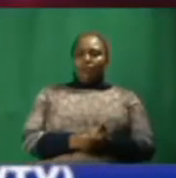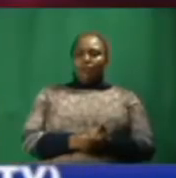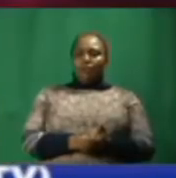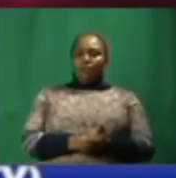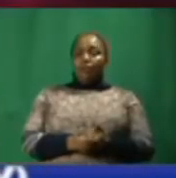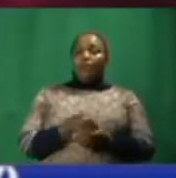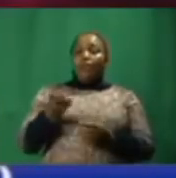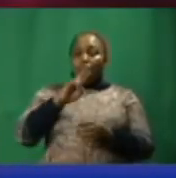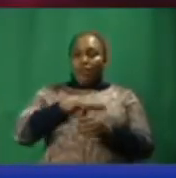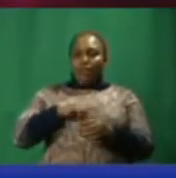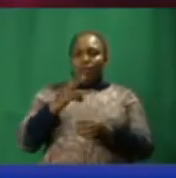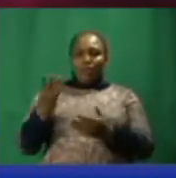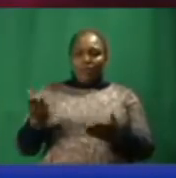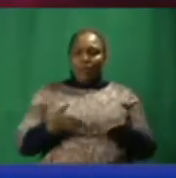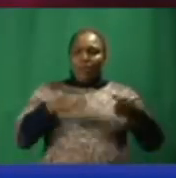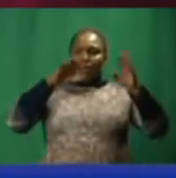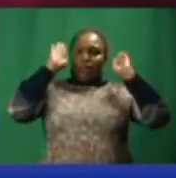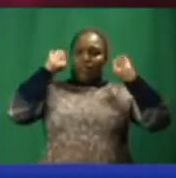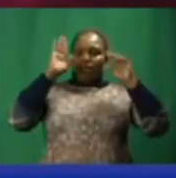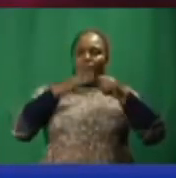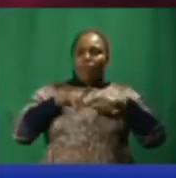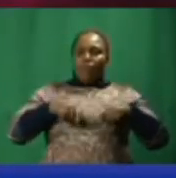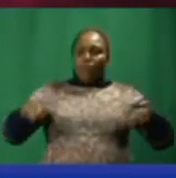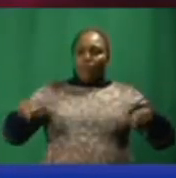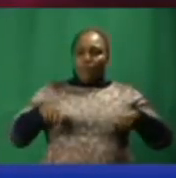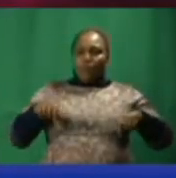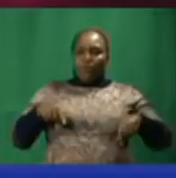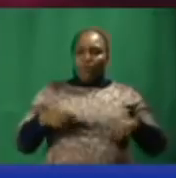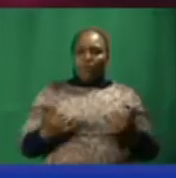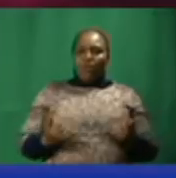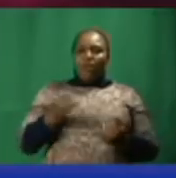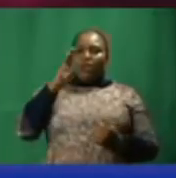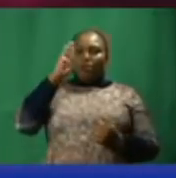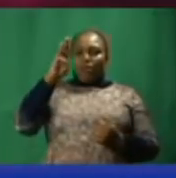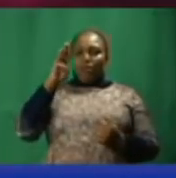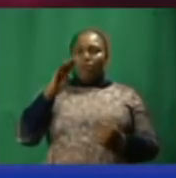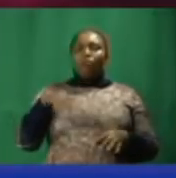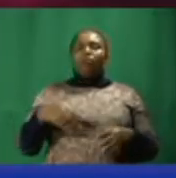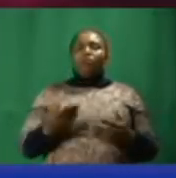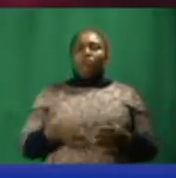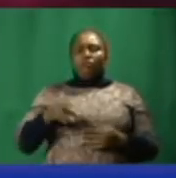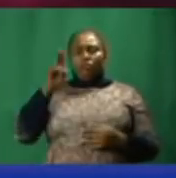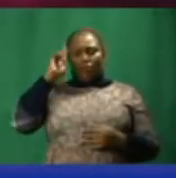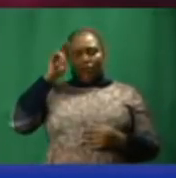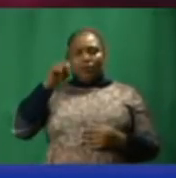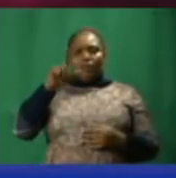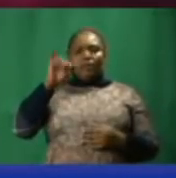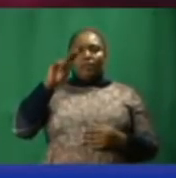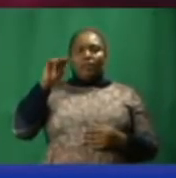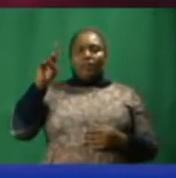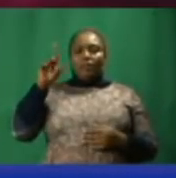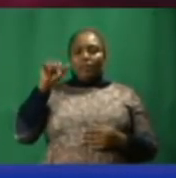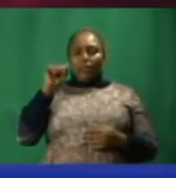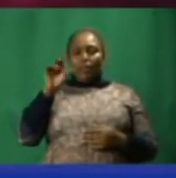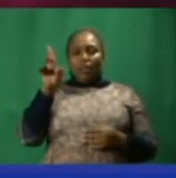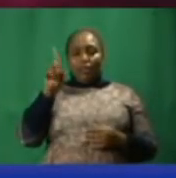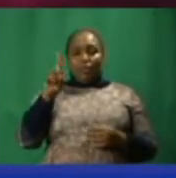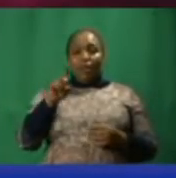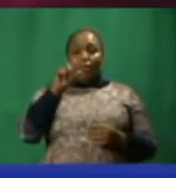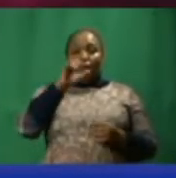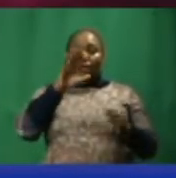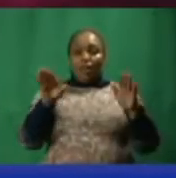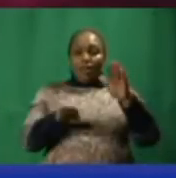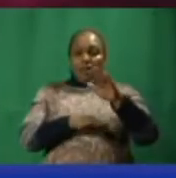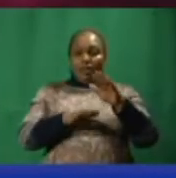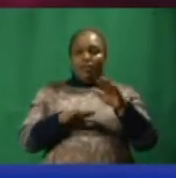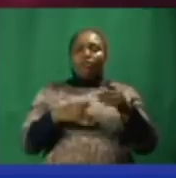Mpinze nguwa mugele nguwa nilumushe Tindzaba nitako tete midlalo na mshla Emini. Ubingele lwa nguwege li nda Dlamini, Tindzaba. Lisekela la mengamelo nshanga